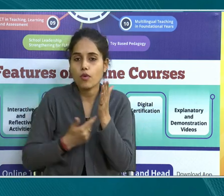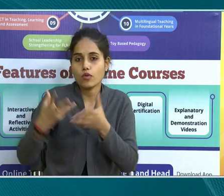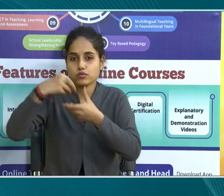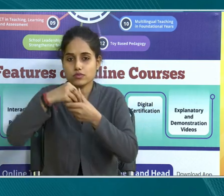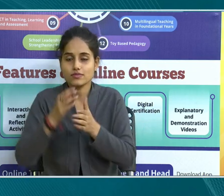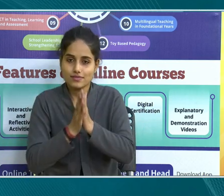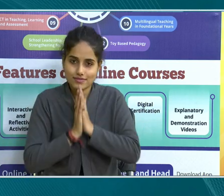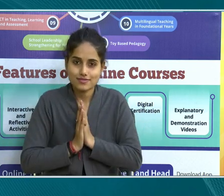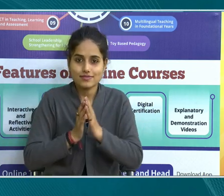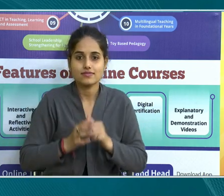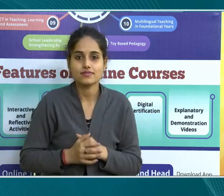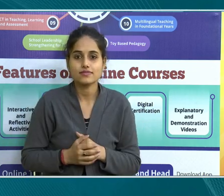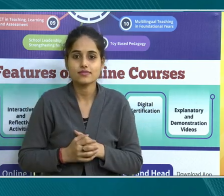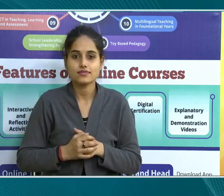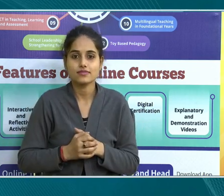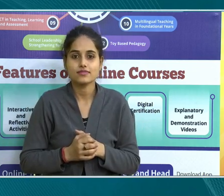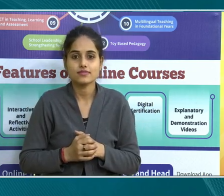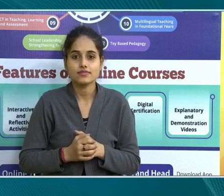चैनल्स नमस्कार